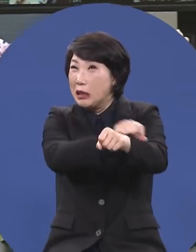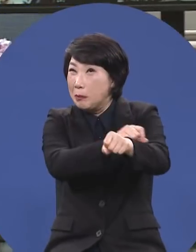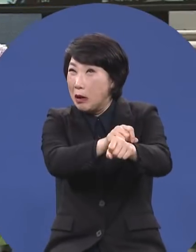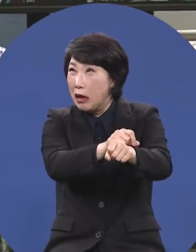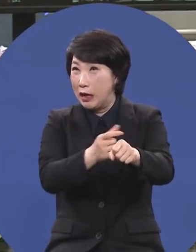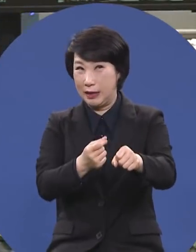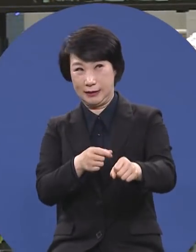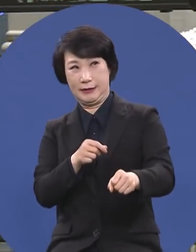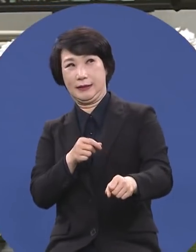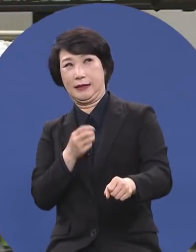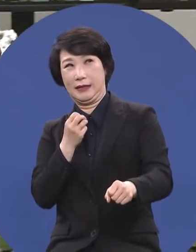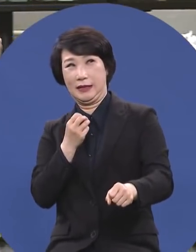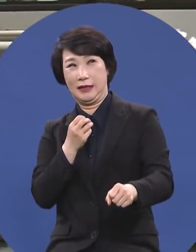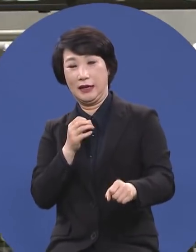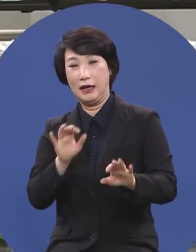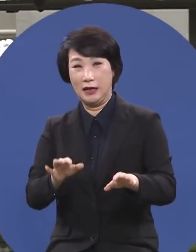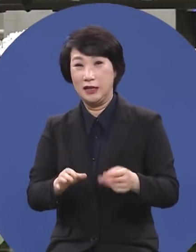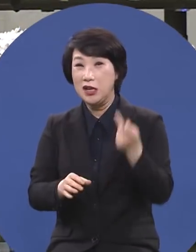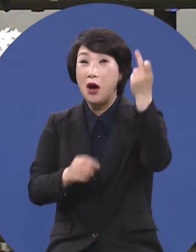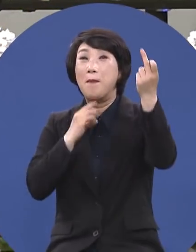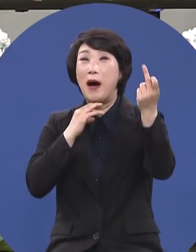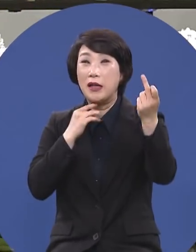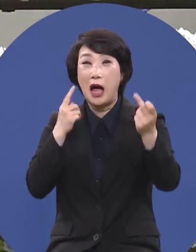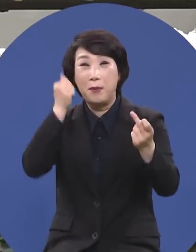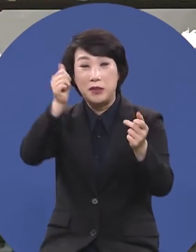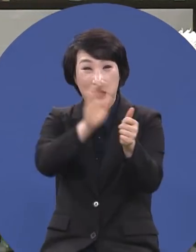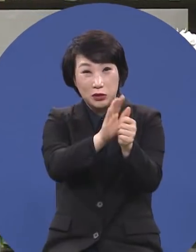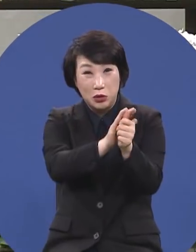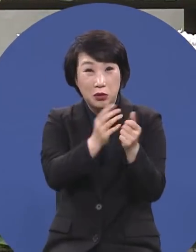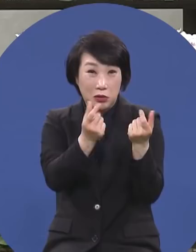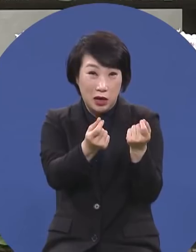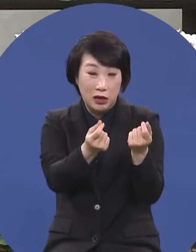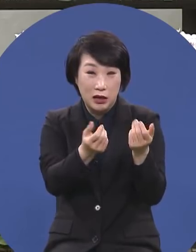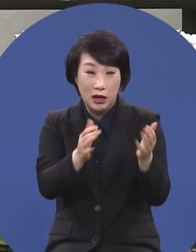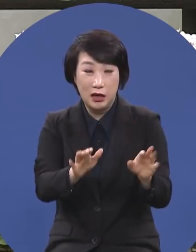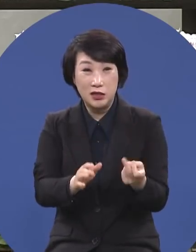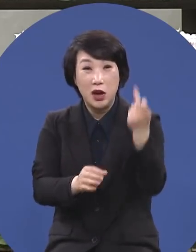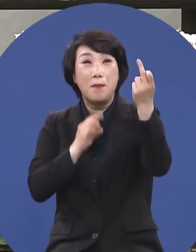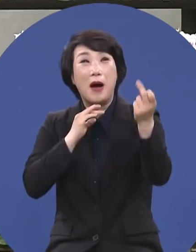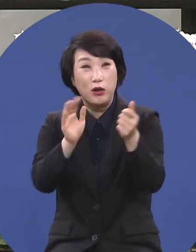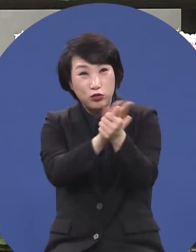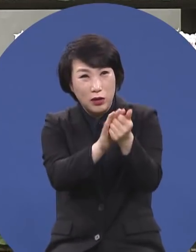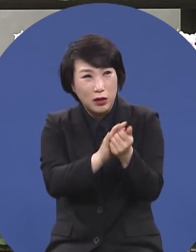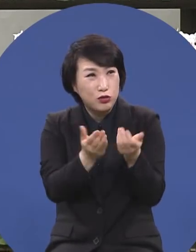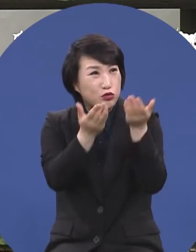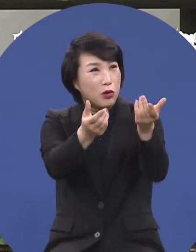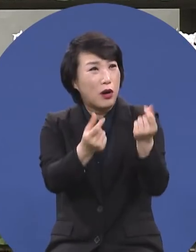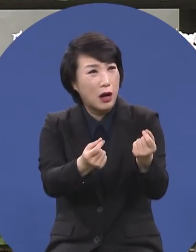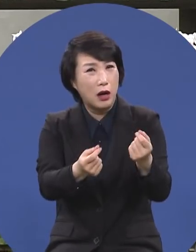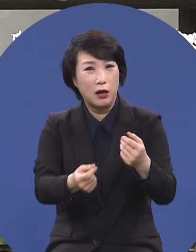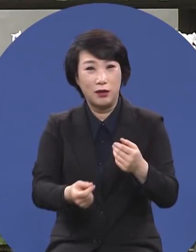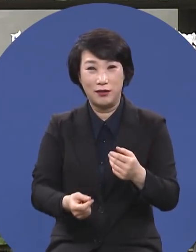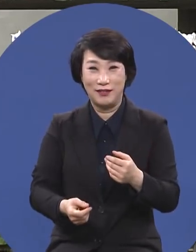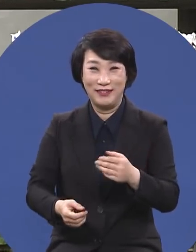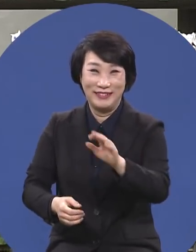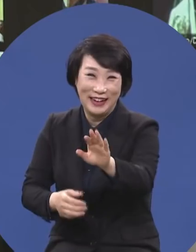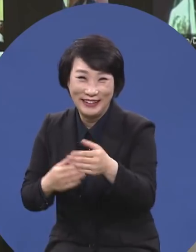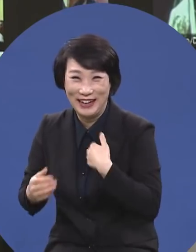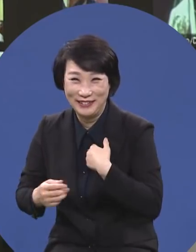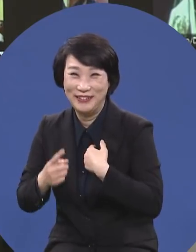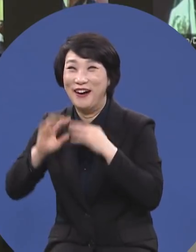같고, 형만 아버지가 두둔하는 것 같고, 형만 위하는 것 같고, 저도 어려서